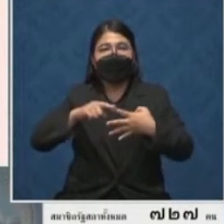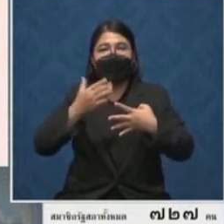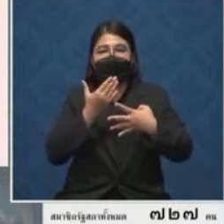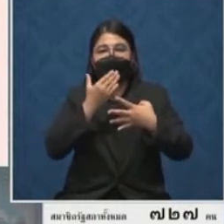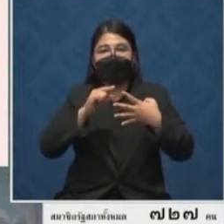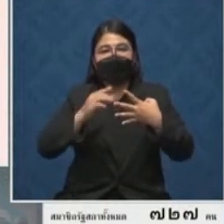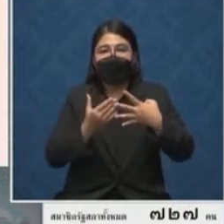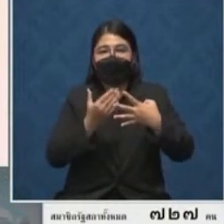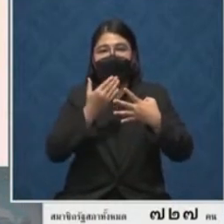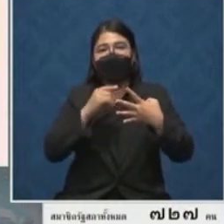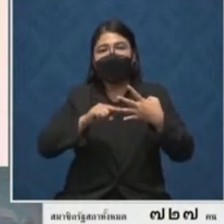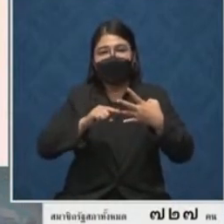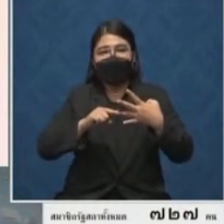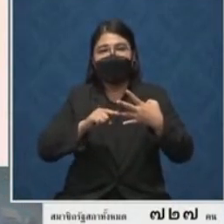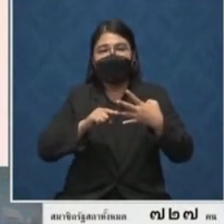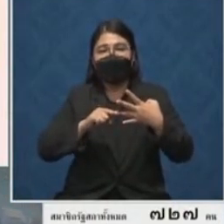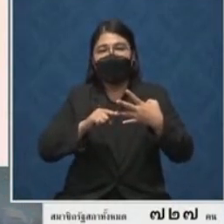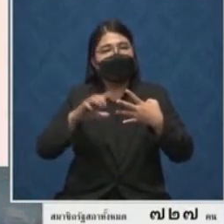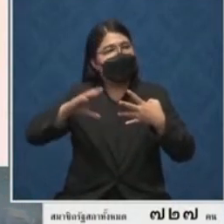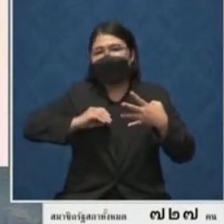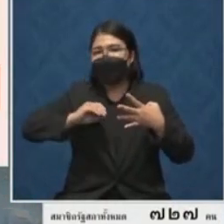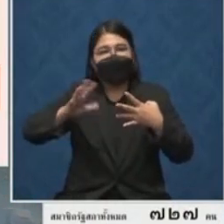3ไม่รับหลักการ4ไม่รับหลักการค่ะ